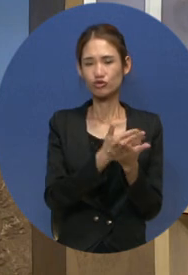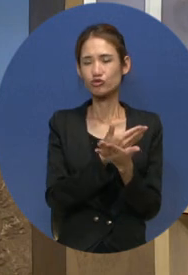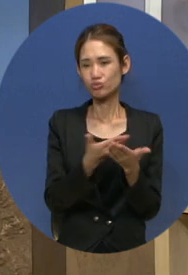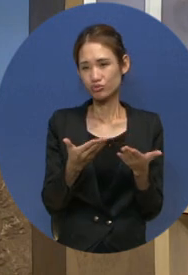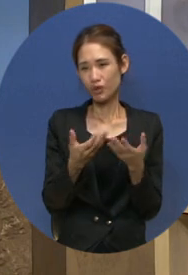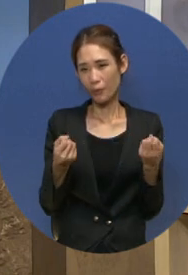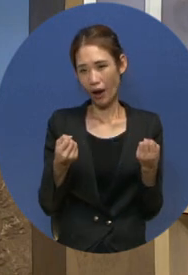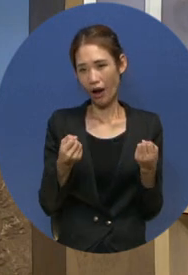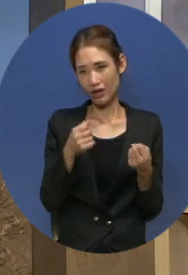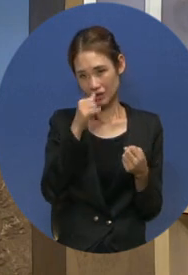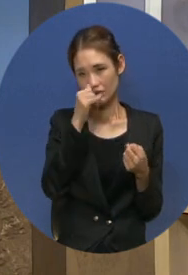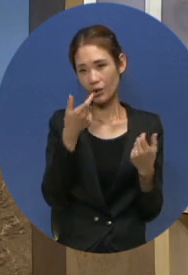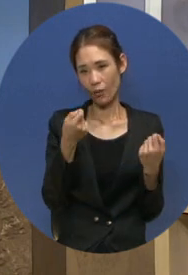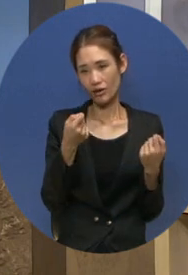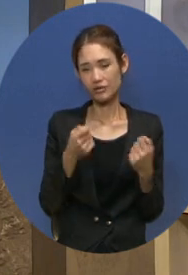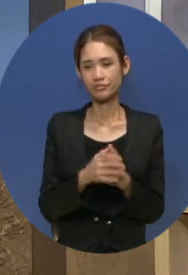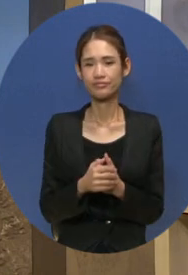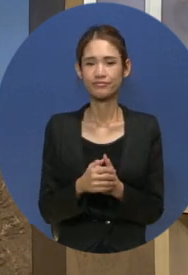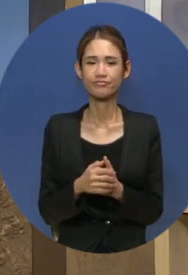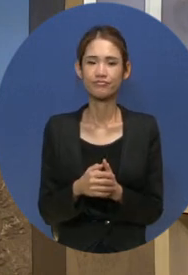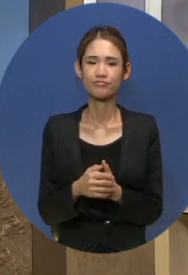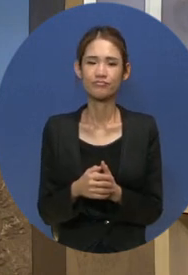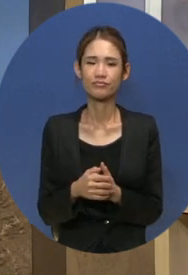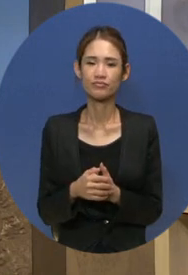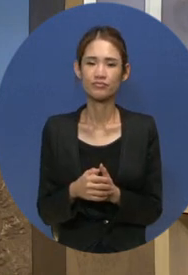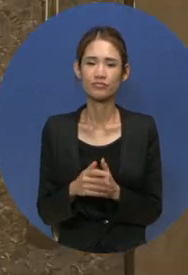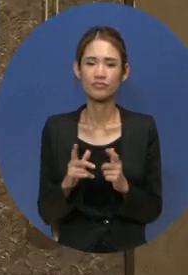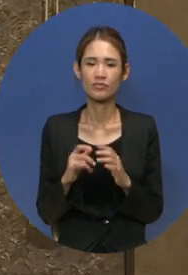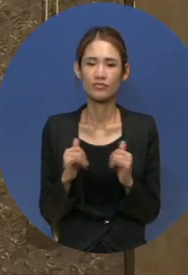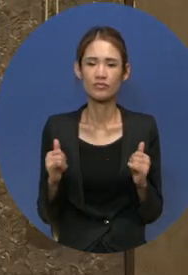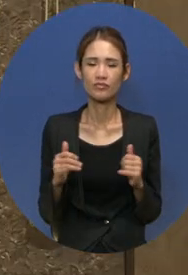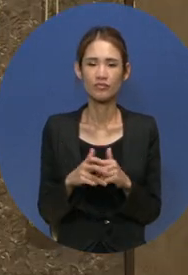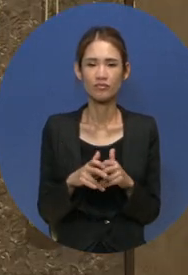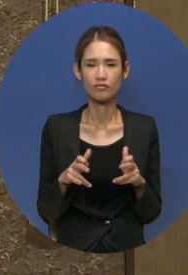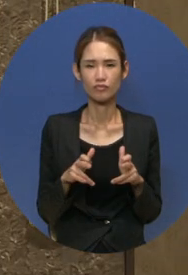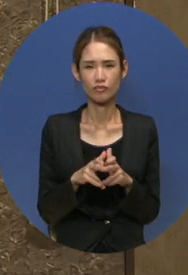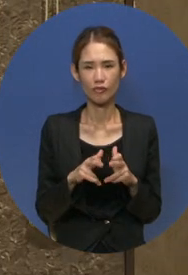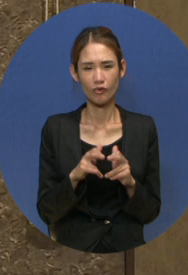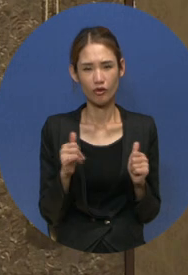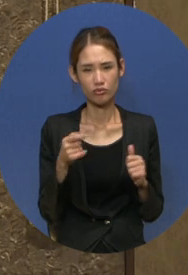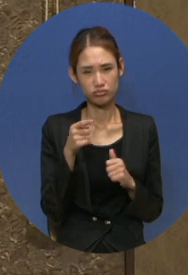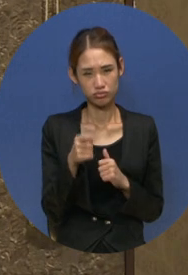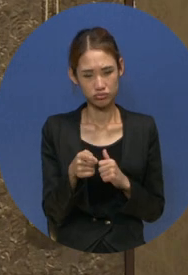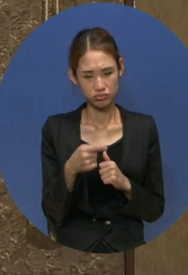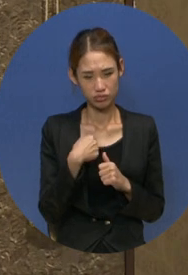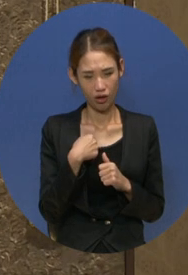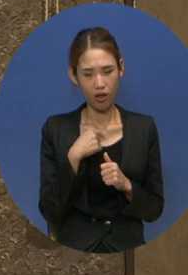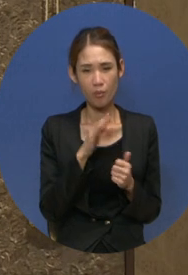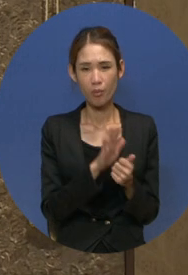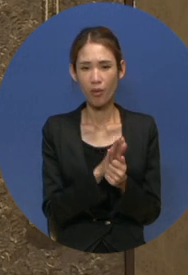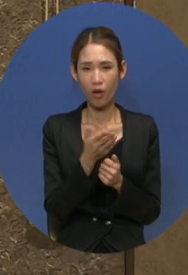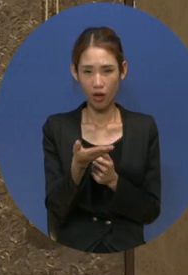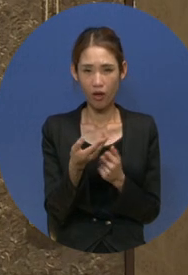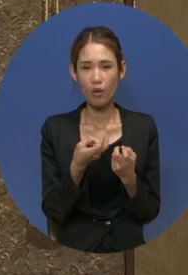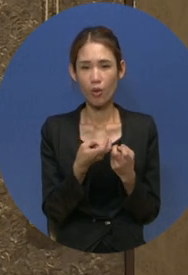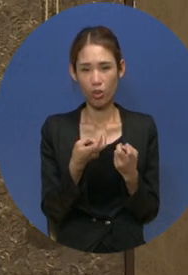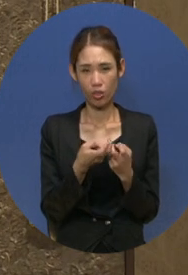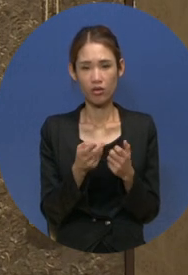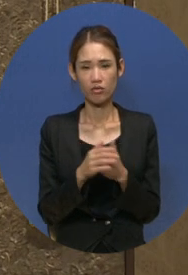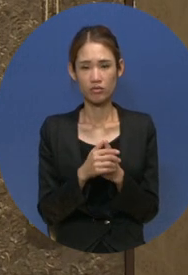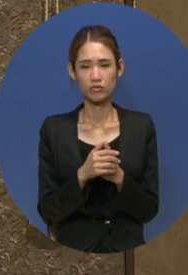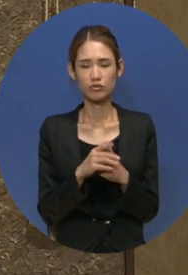되는 경향이 없지 않아 있는 것 같습니다. 그러니까 이 지역 주민들도 아, 장애인분인데 내가 어떻게 그냥